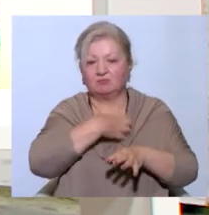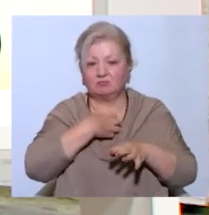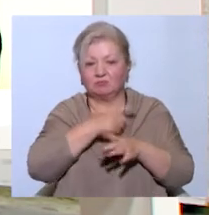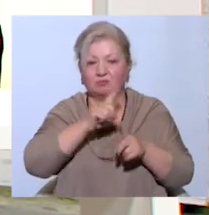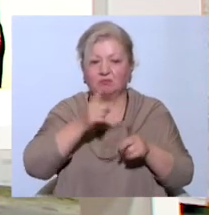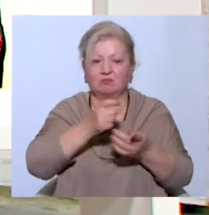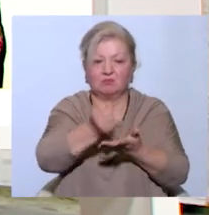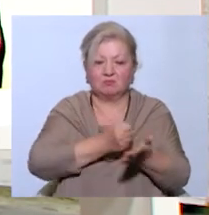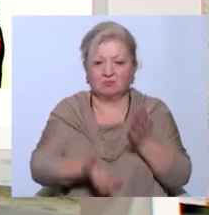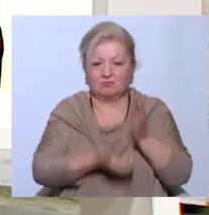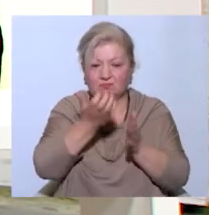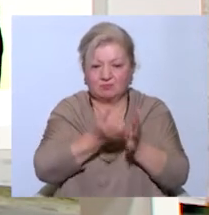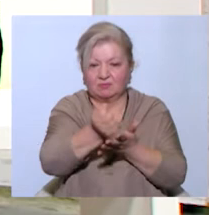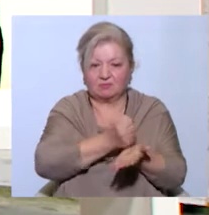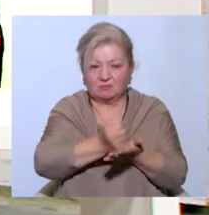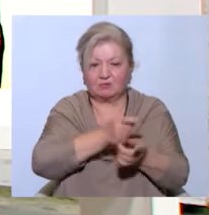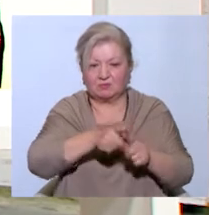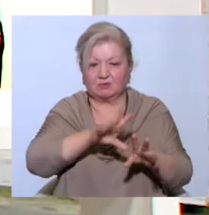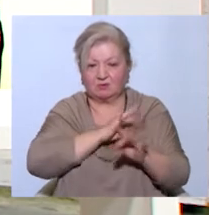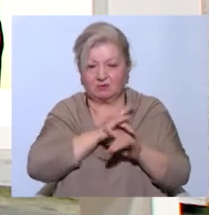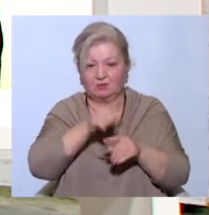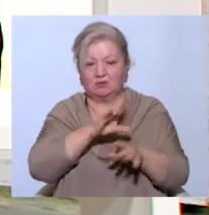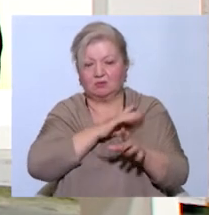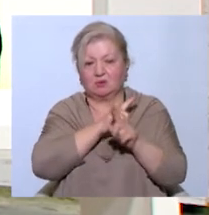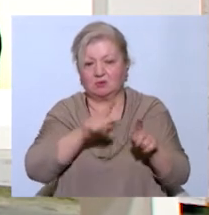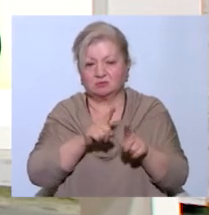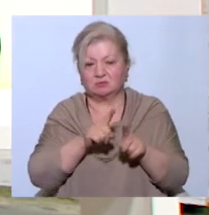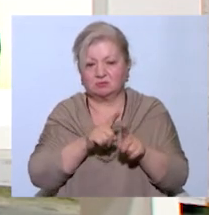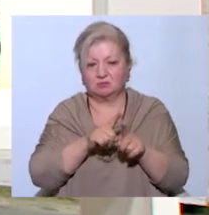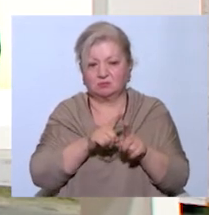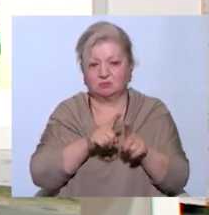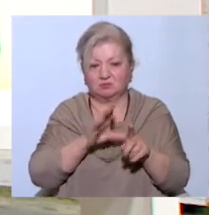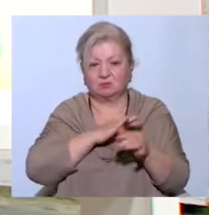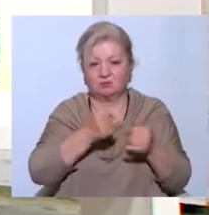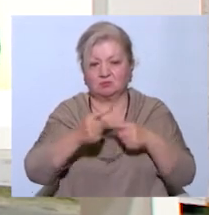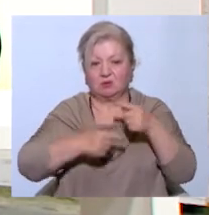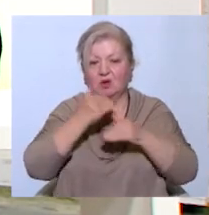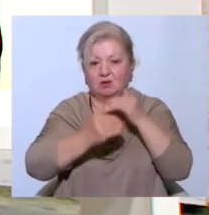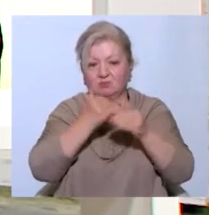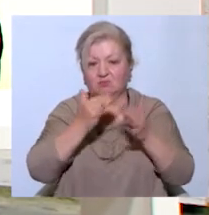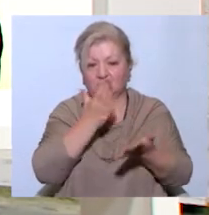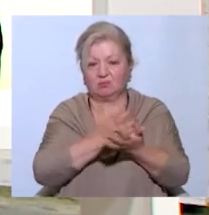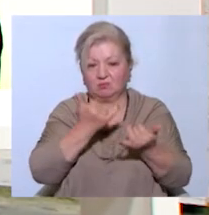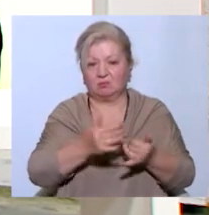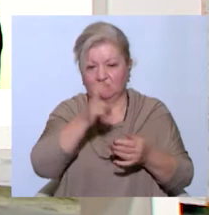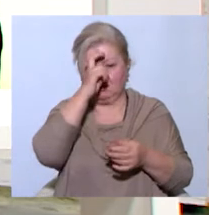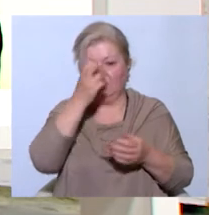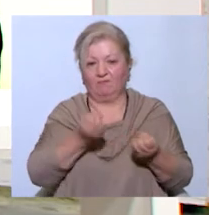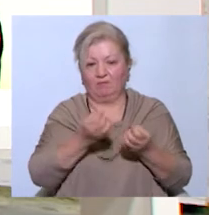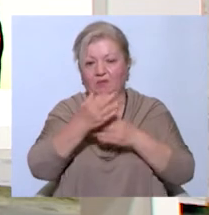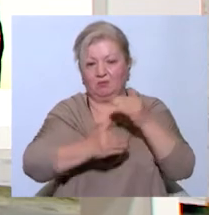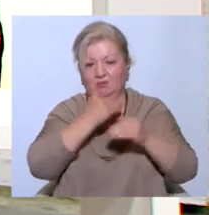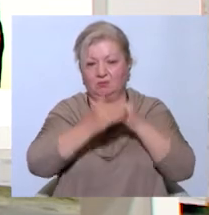მინერალური რესურსის და წიაღისეული რესურსით, რაც განსაკუთრებულ როლს ახლაც თამაშობს ქვეყნის განვითარებაში და ქვეყნის